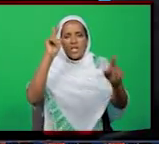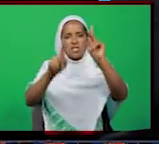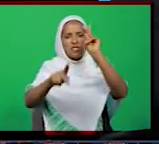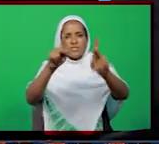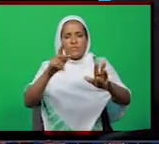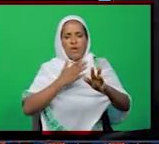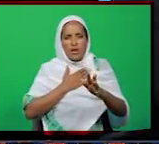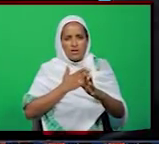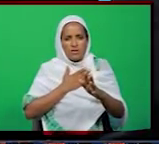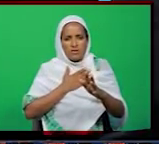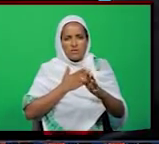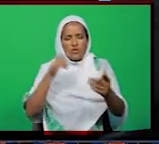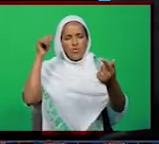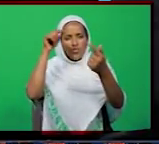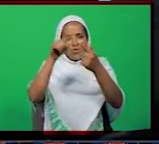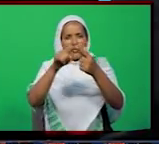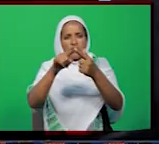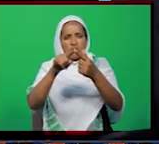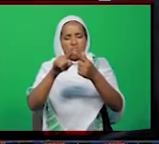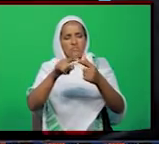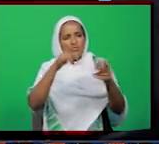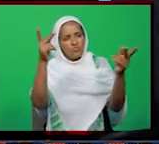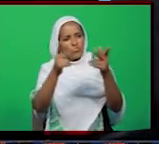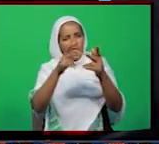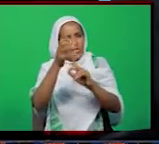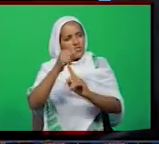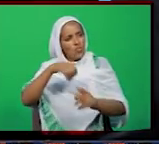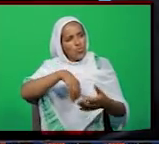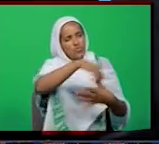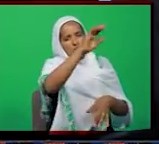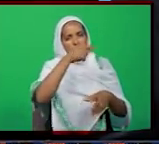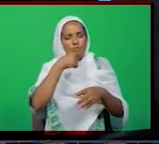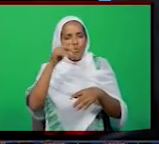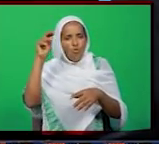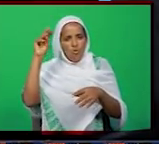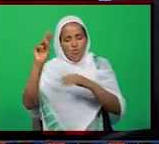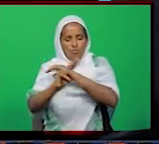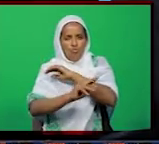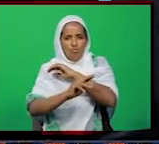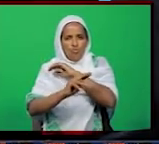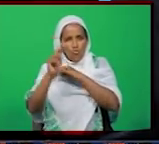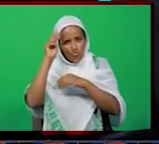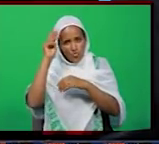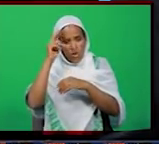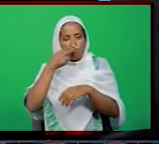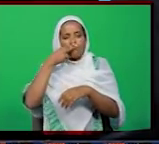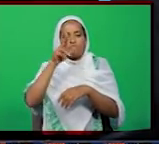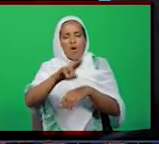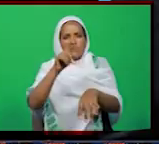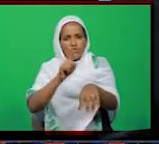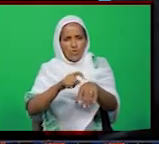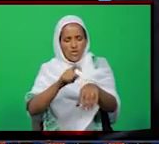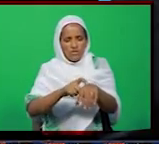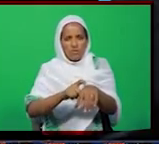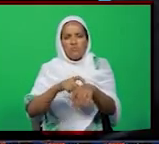ሕዝቤን ወደ ምድረ ርስት ይዘውጣ ብሎ ሙሴን ባዘዘው ጊዜ